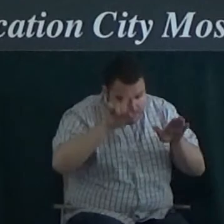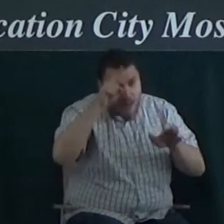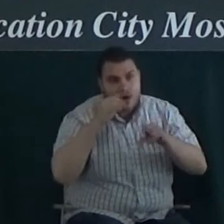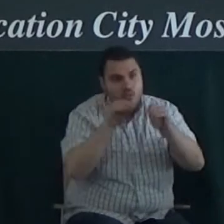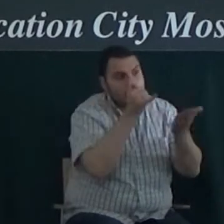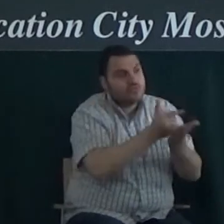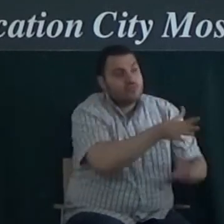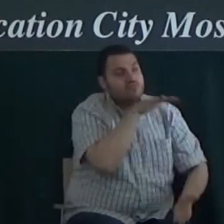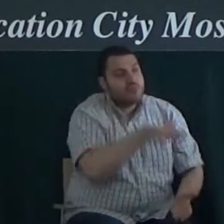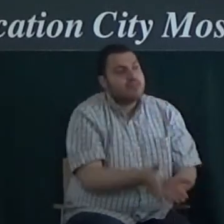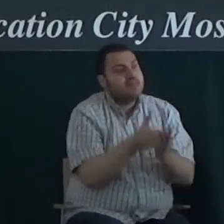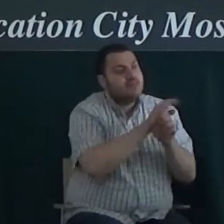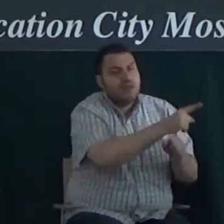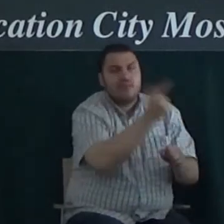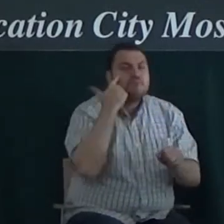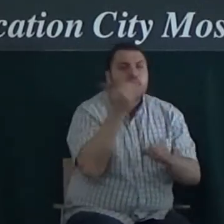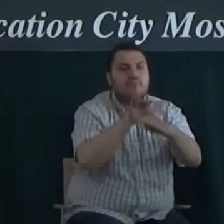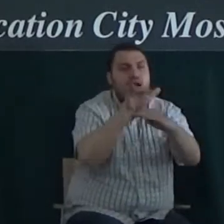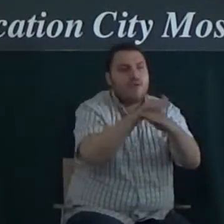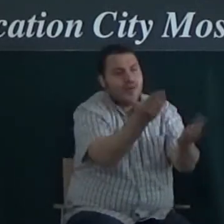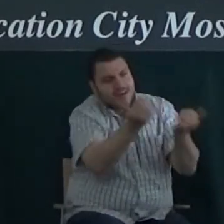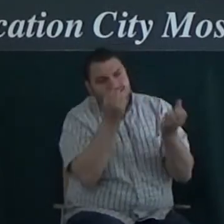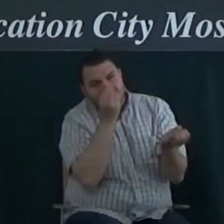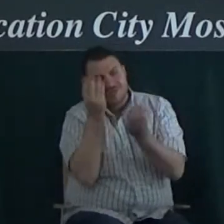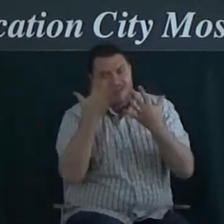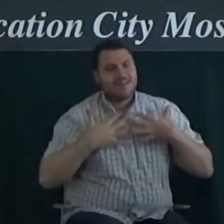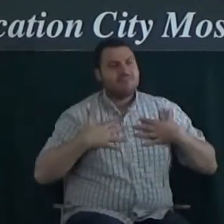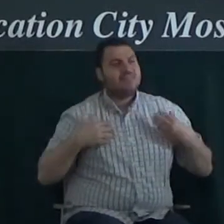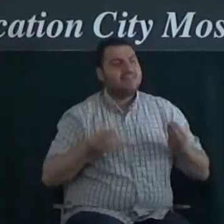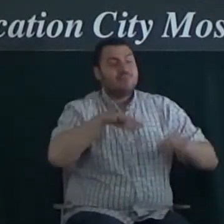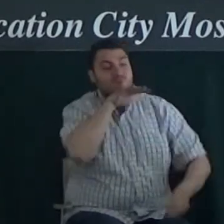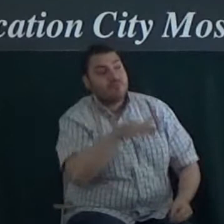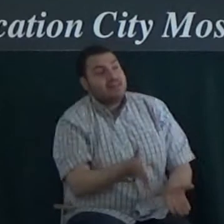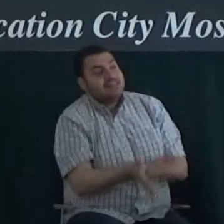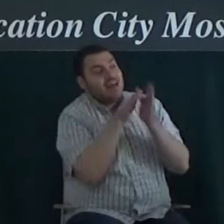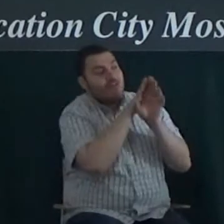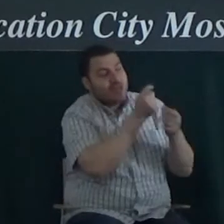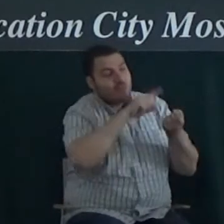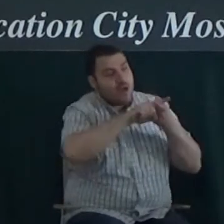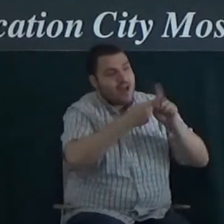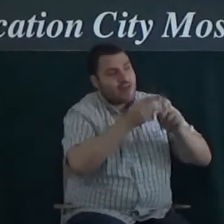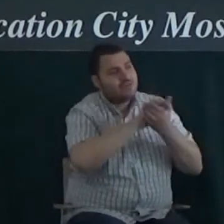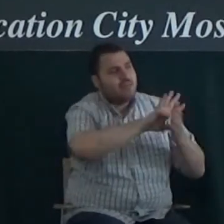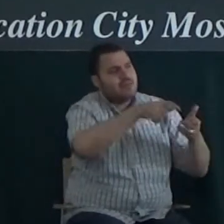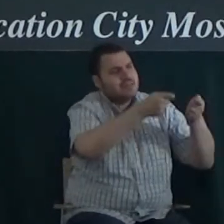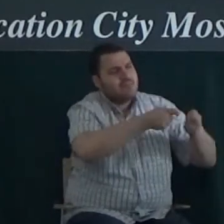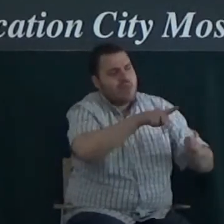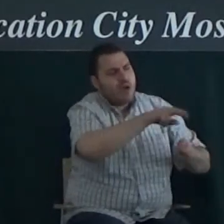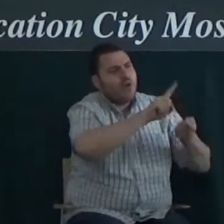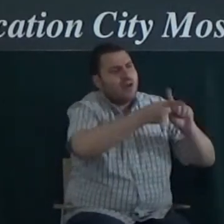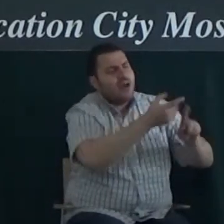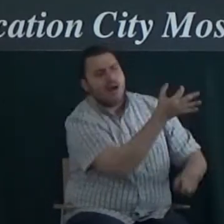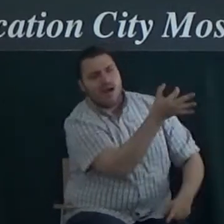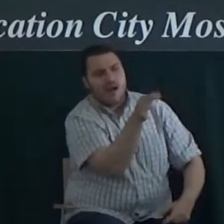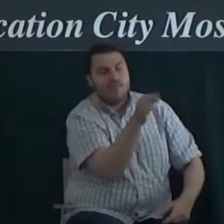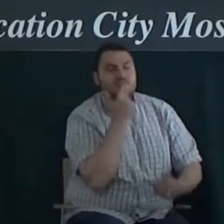إلى جناته ورضوانه، صلوات ربي وسلامه عليه وعلى آله وصحبه وإخوانه وخلانه. أما